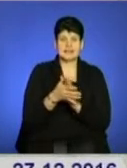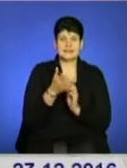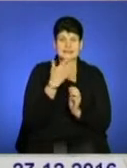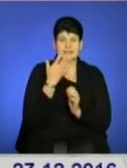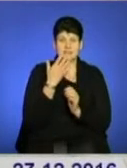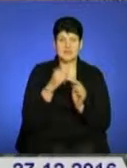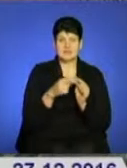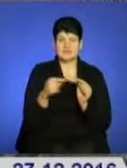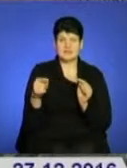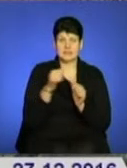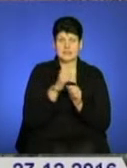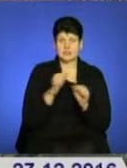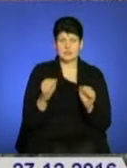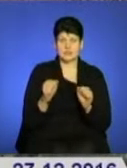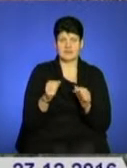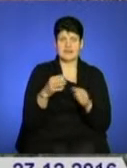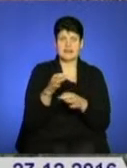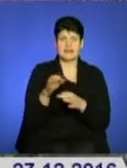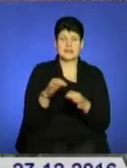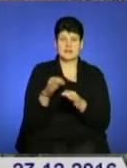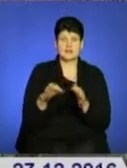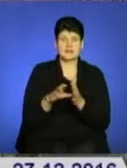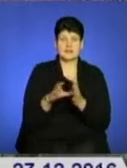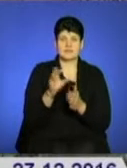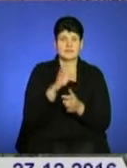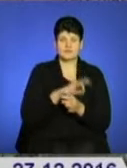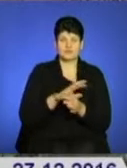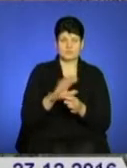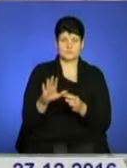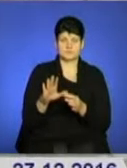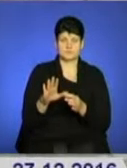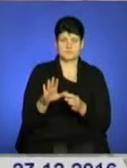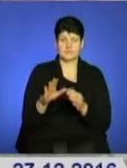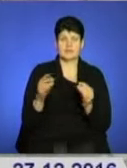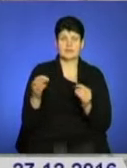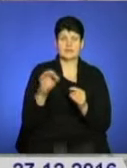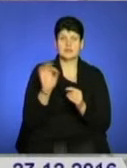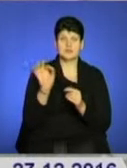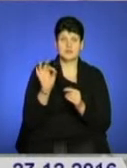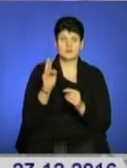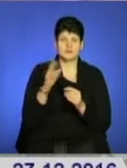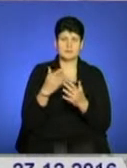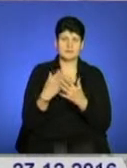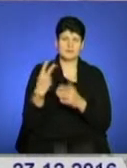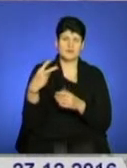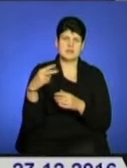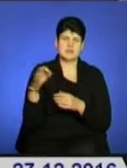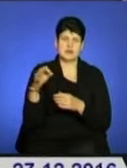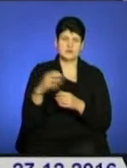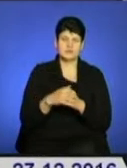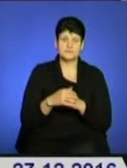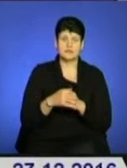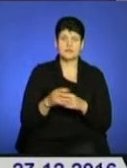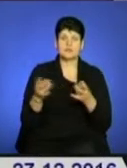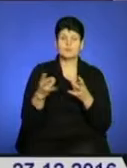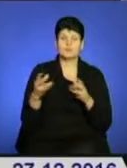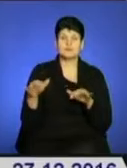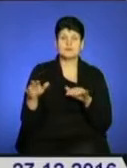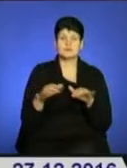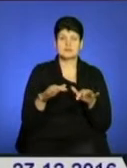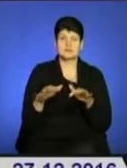від котельні, де буде теплоносій більш холодніший. Пан Степан показує нам котельню, розташовану